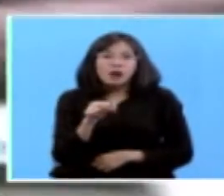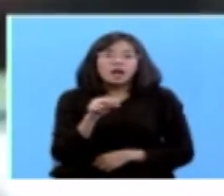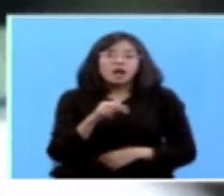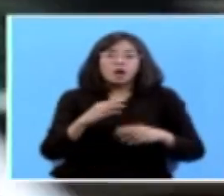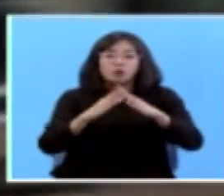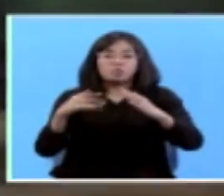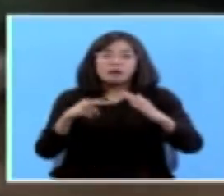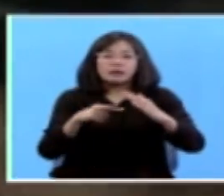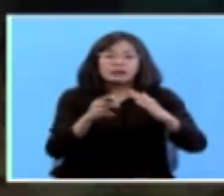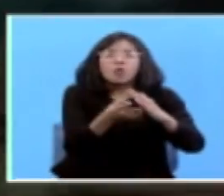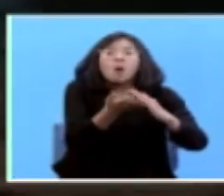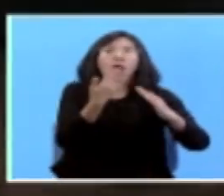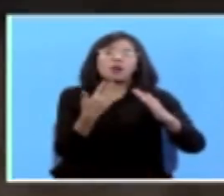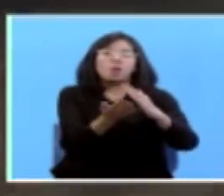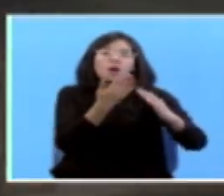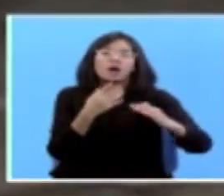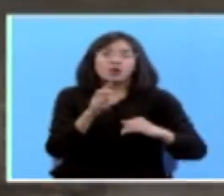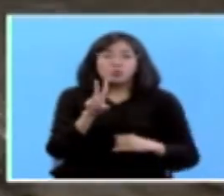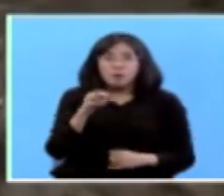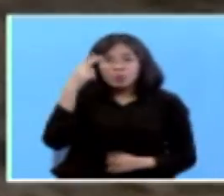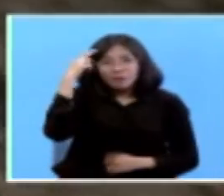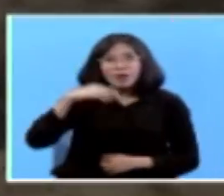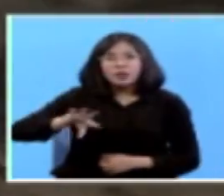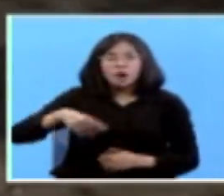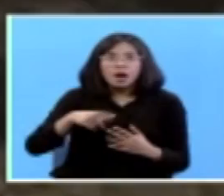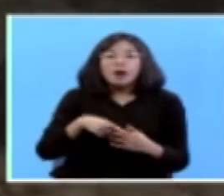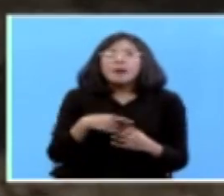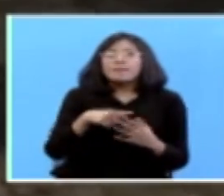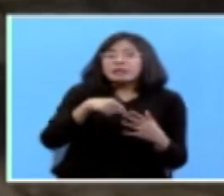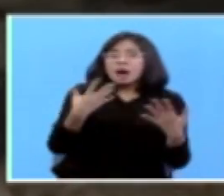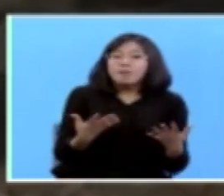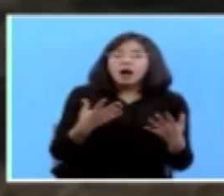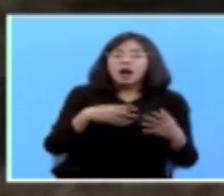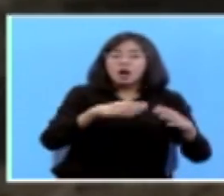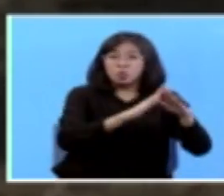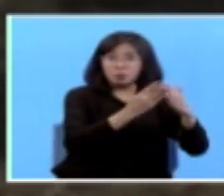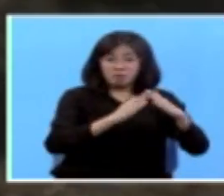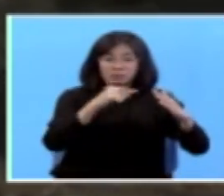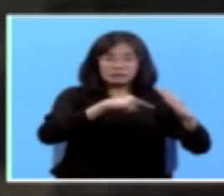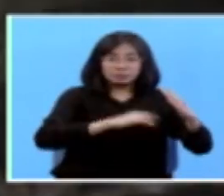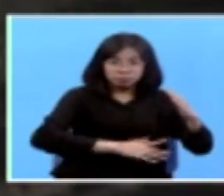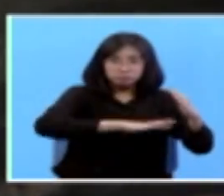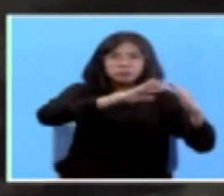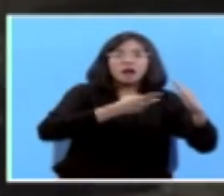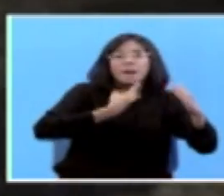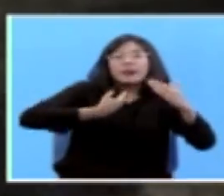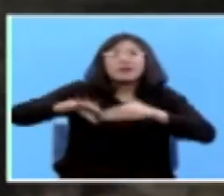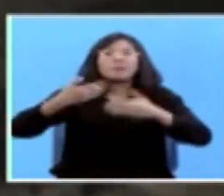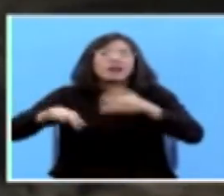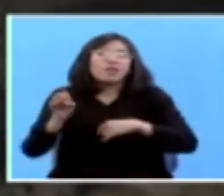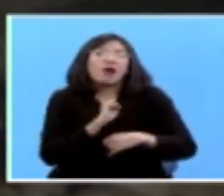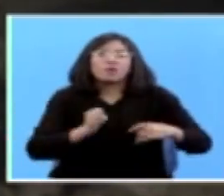memilih meninggalkan rumah. Sebanyak 20 kepala keluarga memilih meninggalkan lokasi perkampungan pasca diterjang banjir